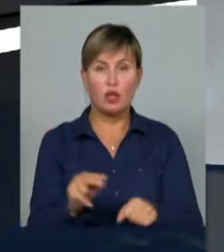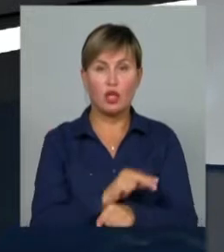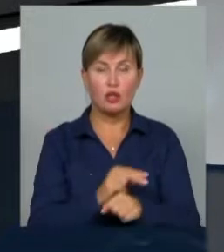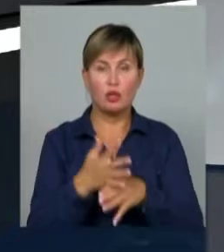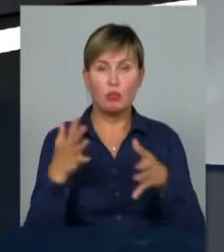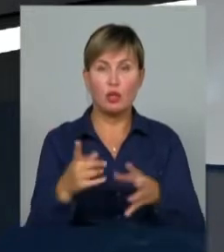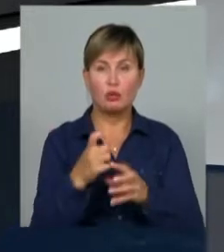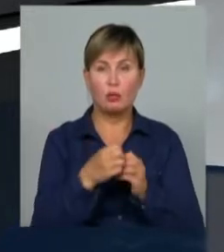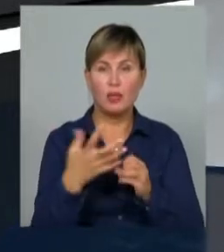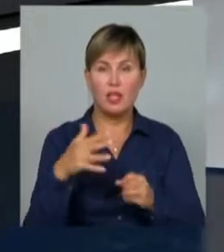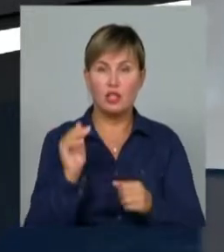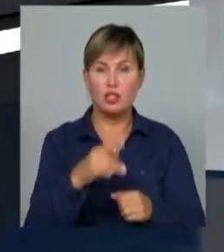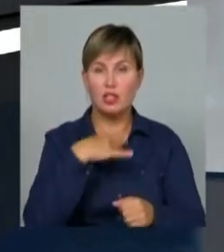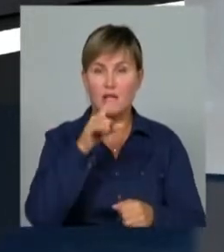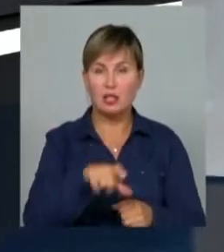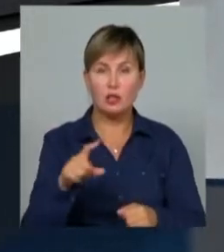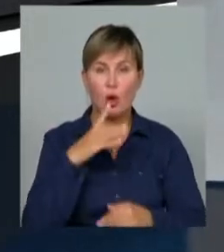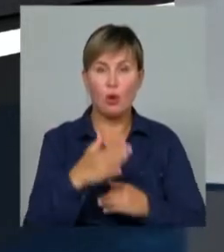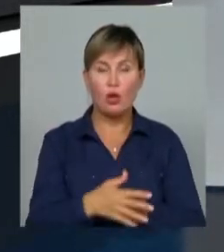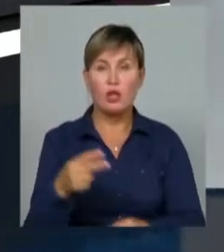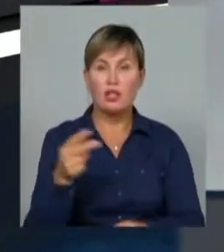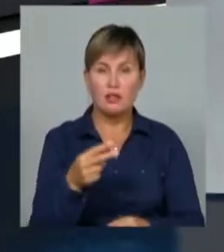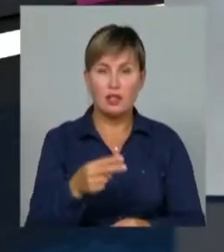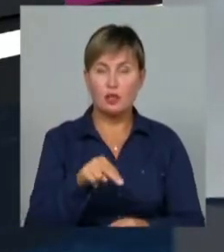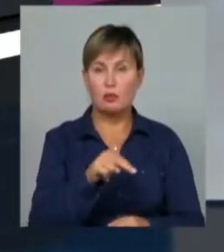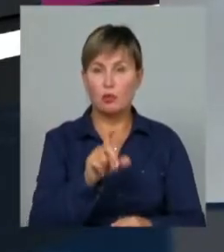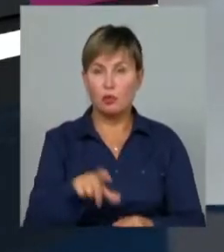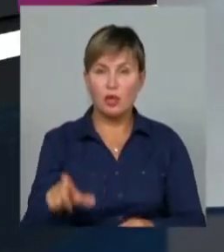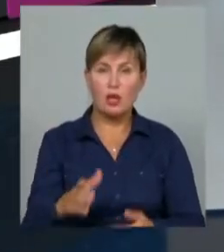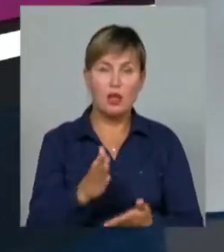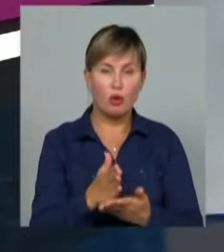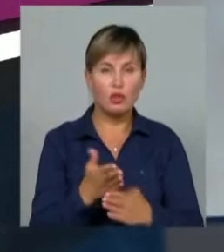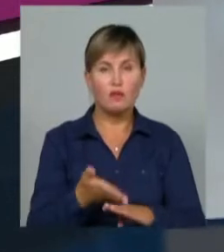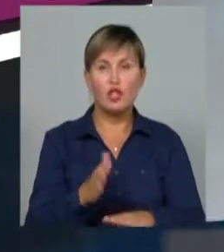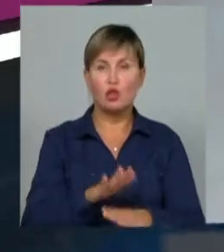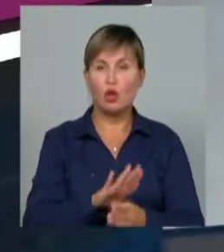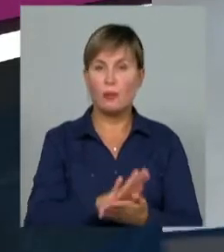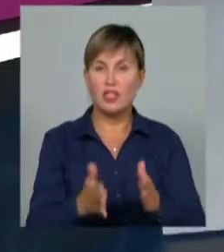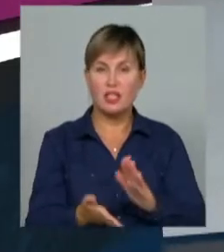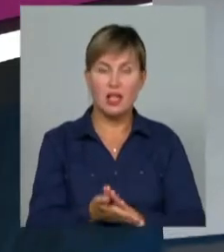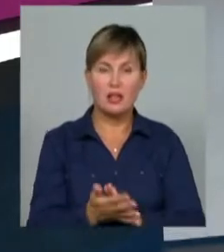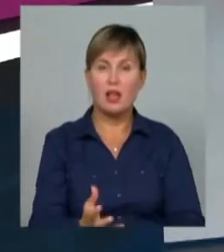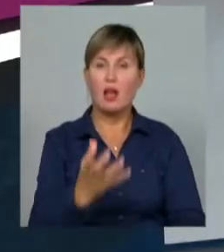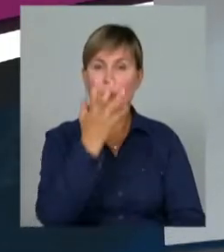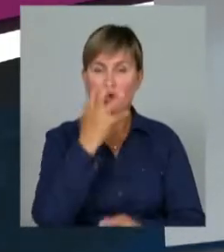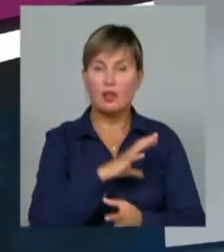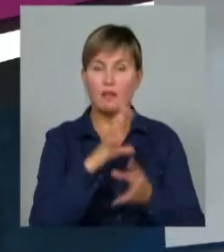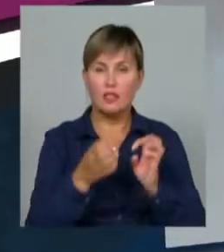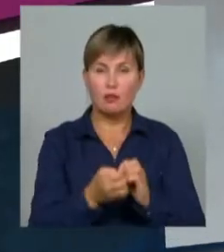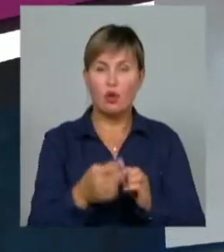более 115 тысяч казахстанцев. Около 2 тысяч пациентов находятся в тяжелом состоянии. К аппаратам ИВЛ